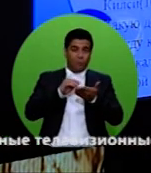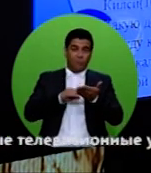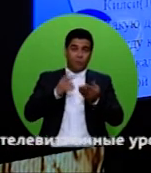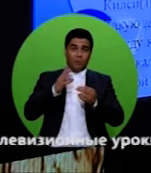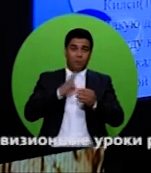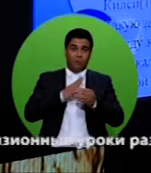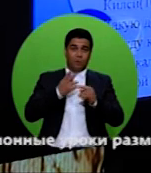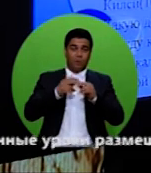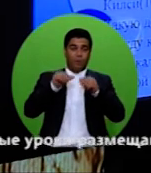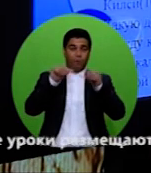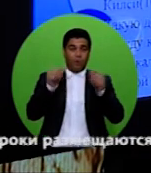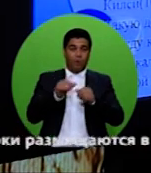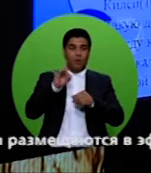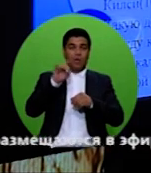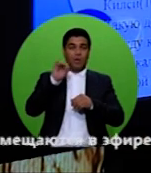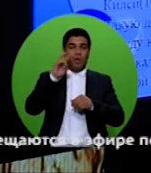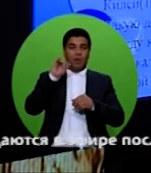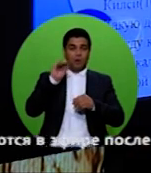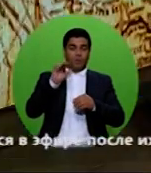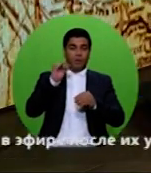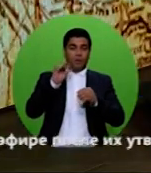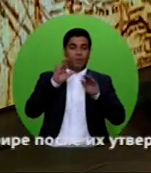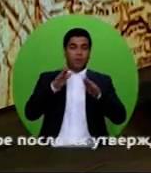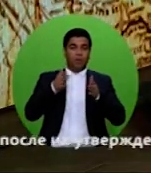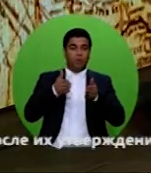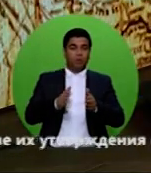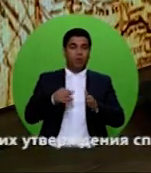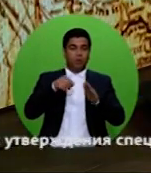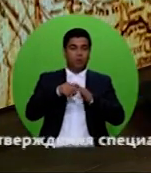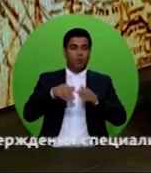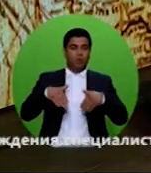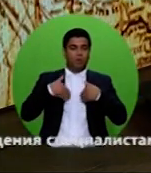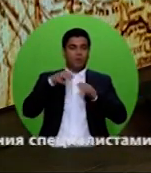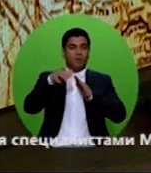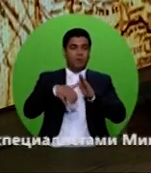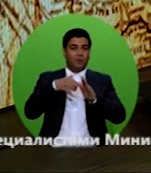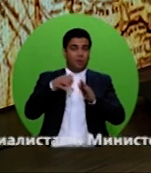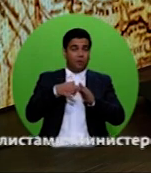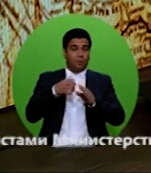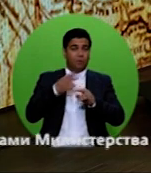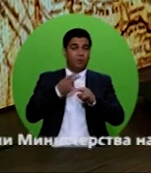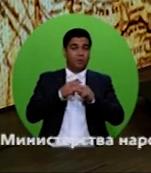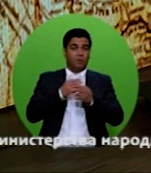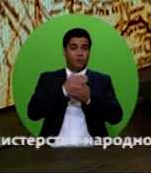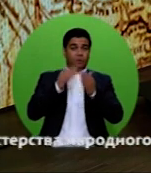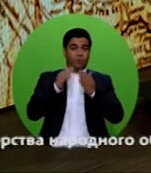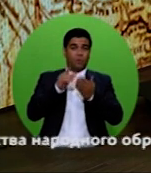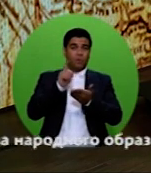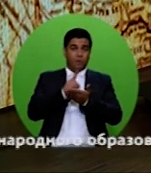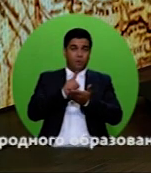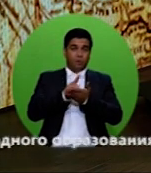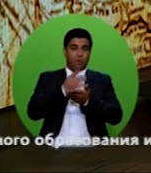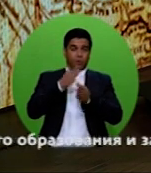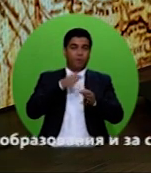карте форму рельефа и месторождение полезных ископаемых. Я надеюсь, это домашнее задание